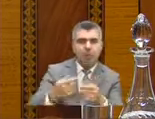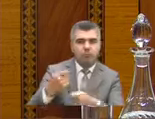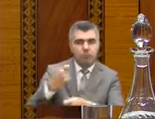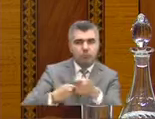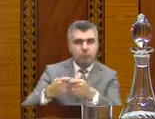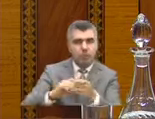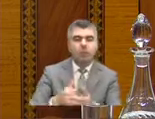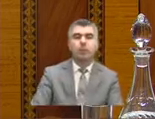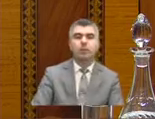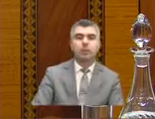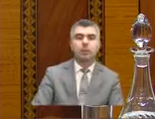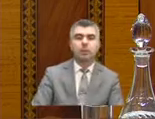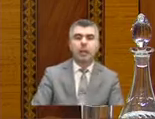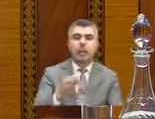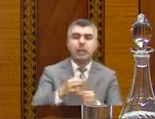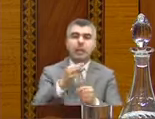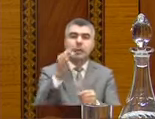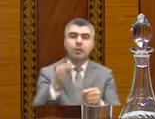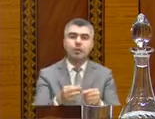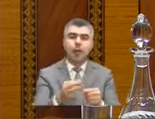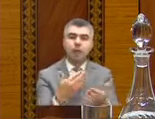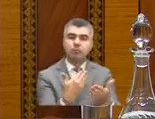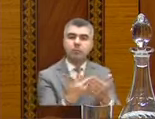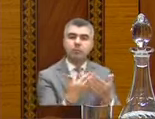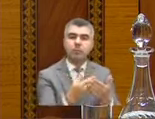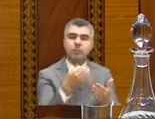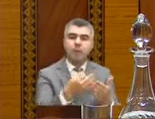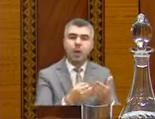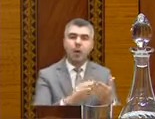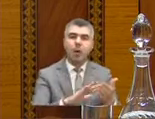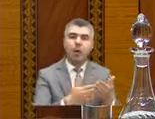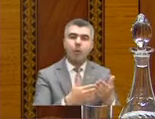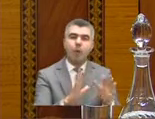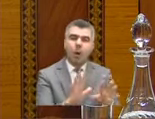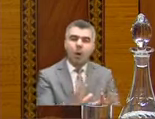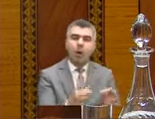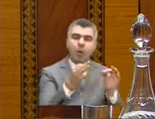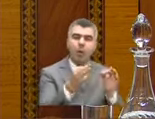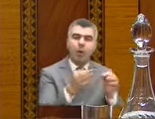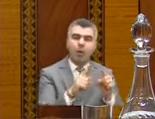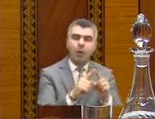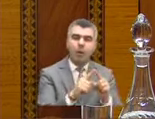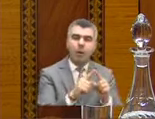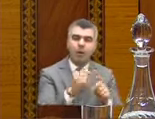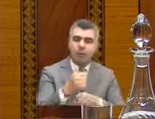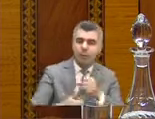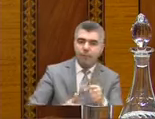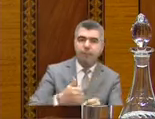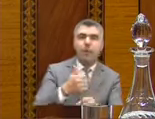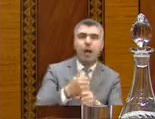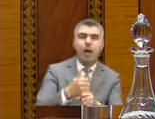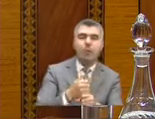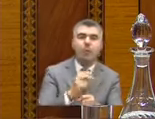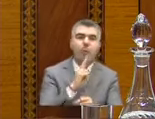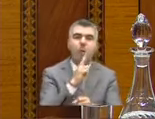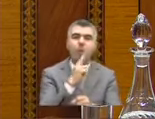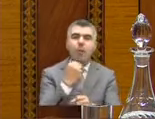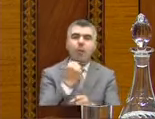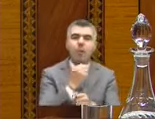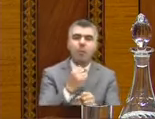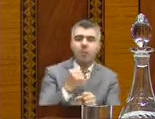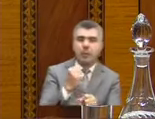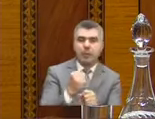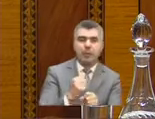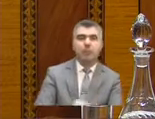بناء على النتائج والمكتسبات التي تم تحقيقها خلال النصف الأول من هذه الولاية الحكومية،